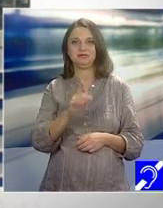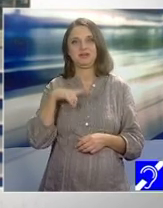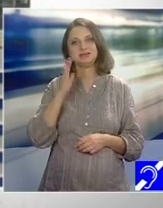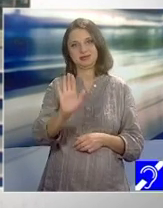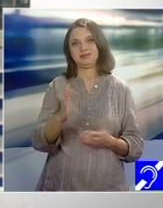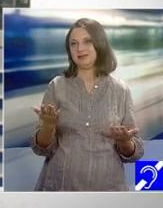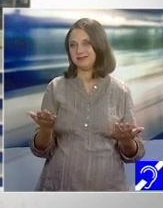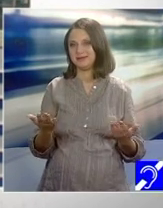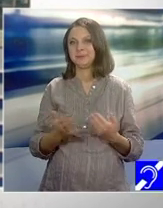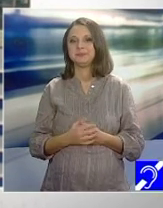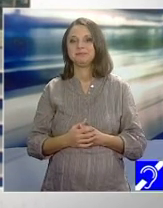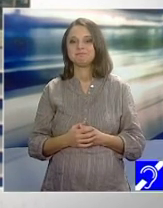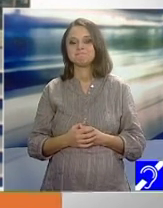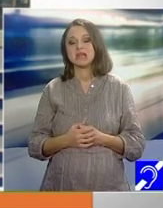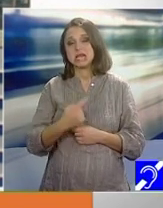Eu,